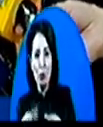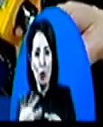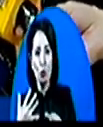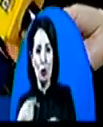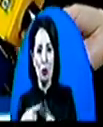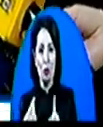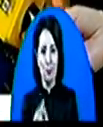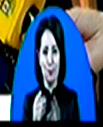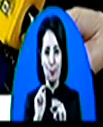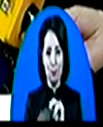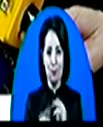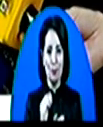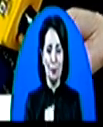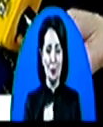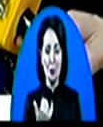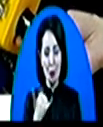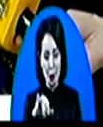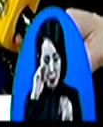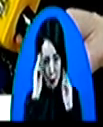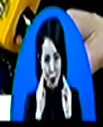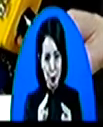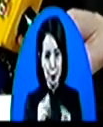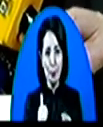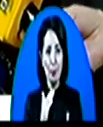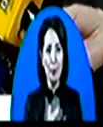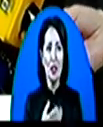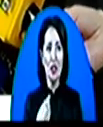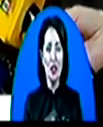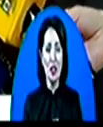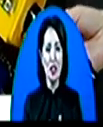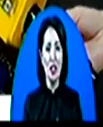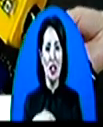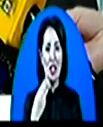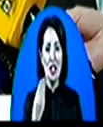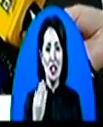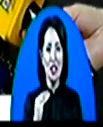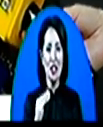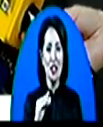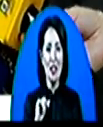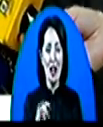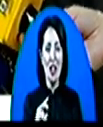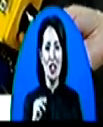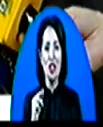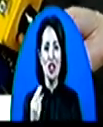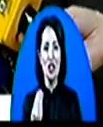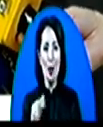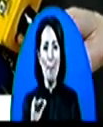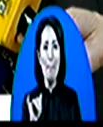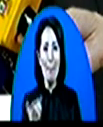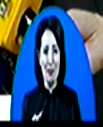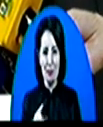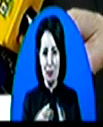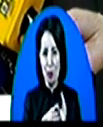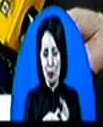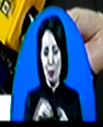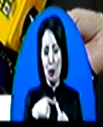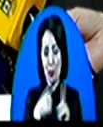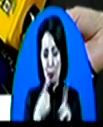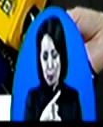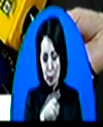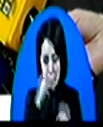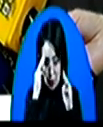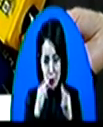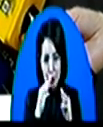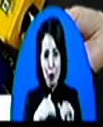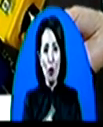хийгдэж байгаа юм байна. Зарим нь шийдвэрлэгдээд байна. Тухайлах юм бол Шинжаан Шимпантай холбоотой хэрэг шийдвэрлэгдээд хохирол нөхөн